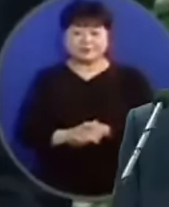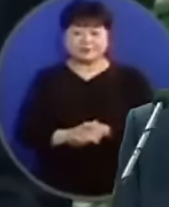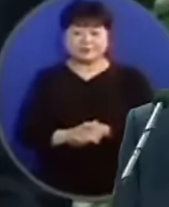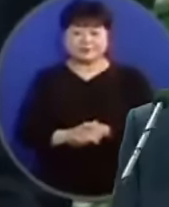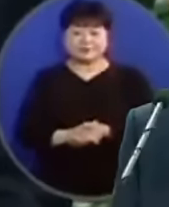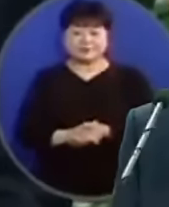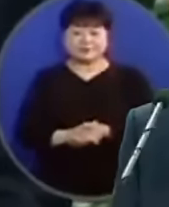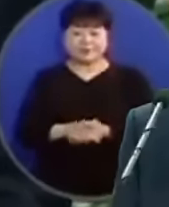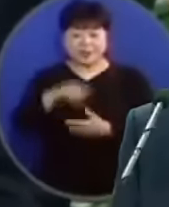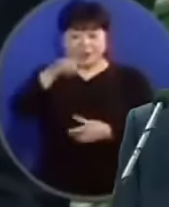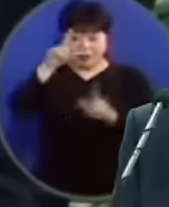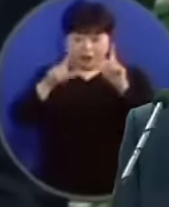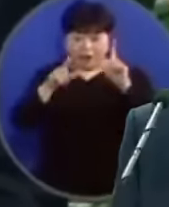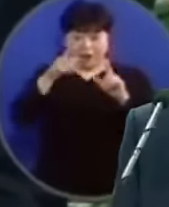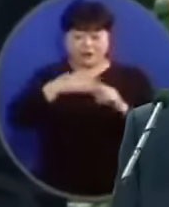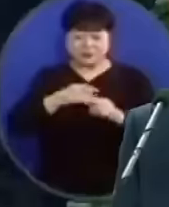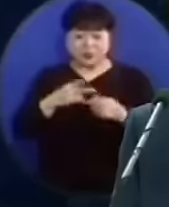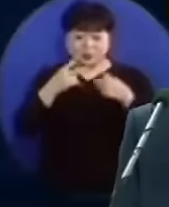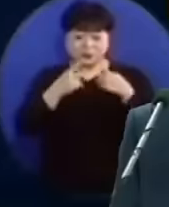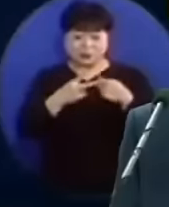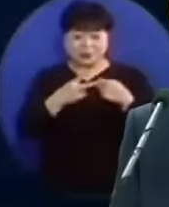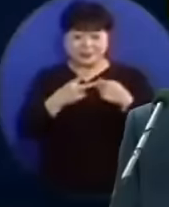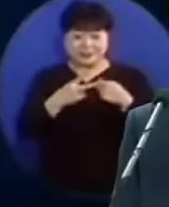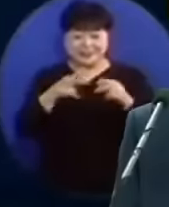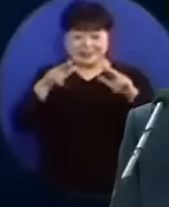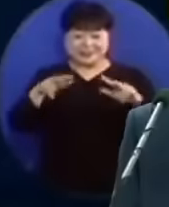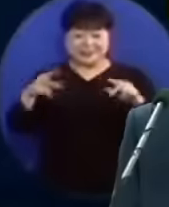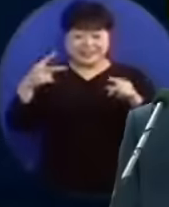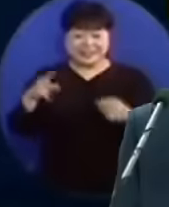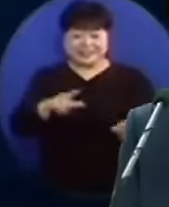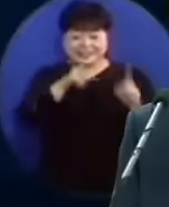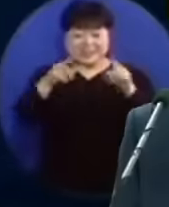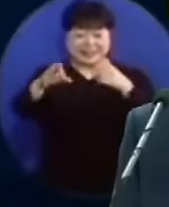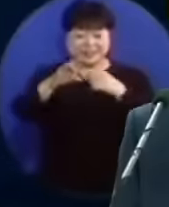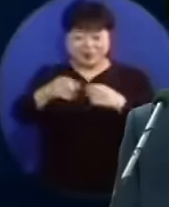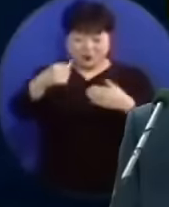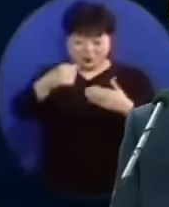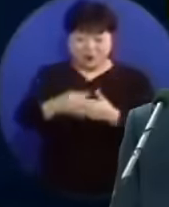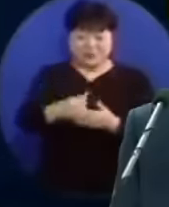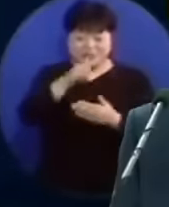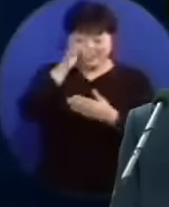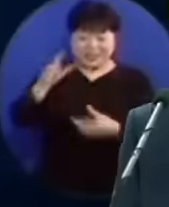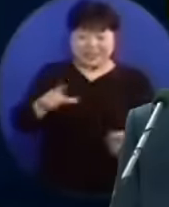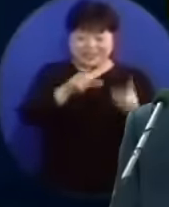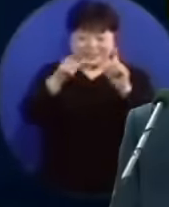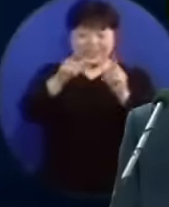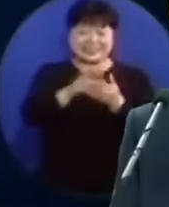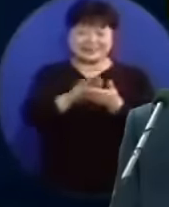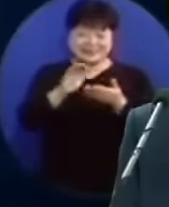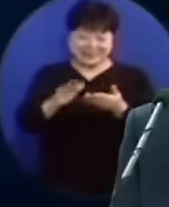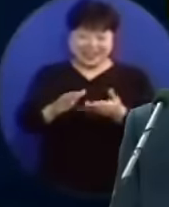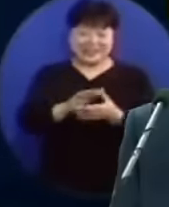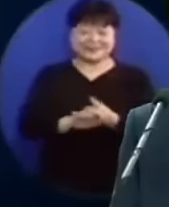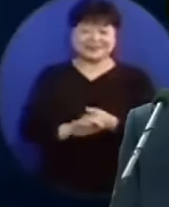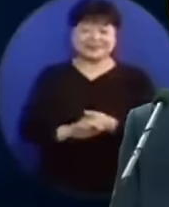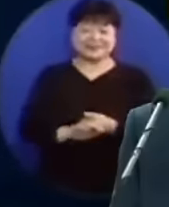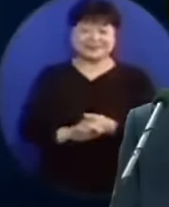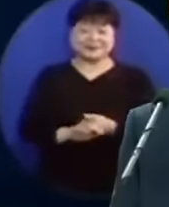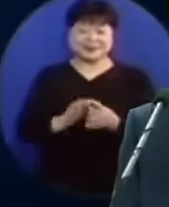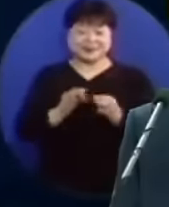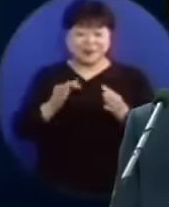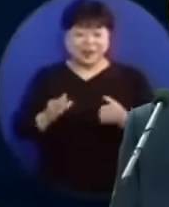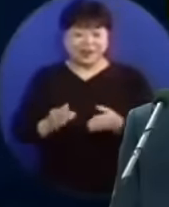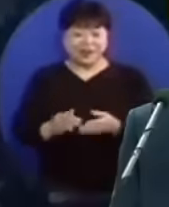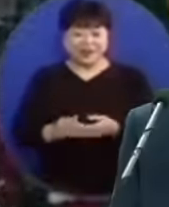내면을 들여다볼 수 있는 것입니다. 둘째는 이제 다시 산다면 용기 있는 삶을 살겠습니다. 그동안